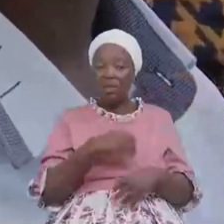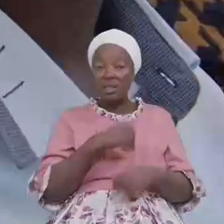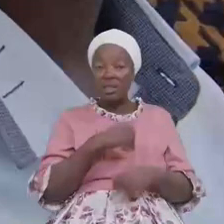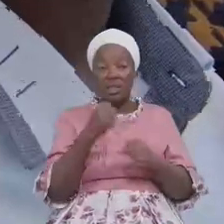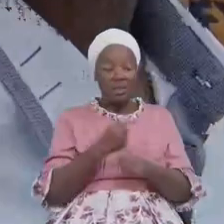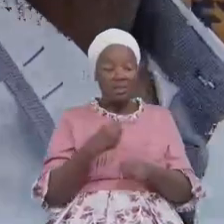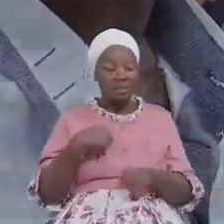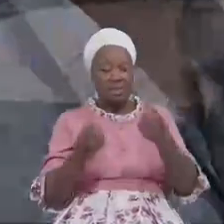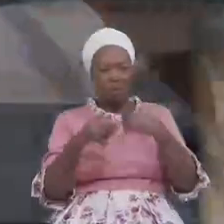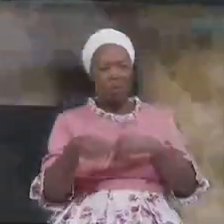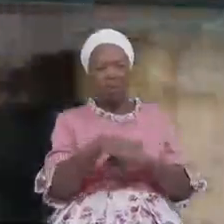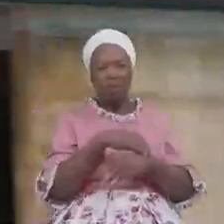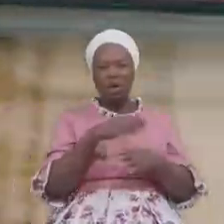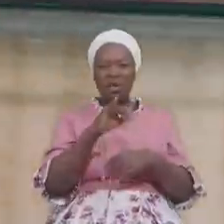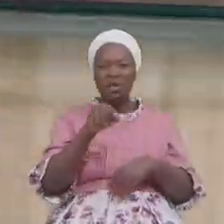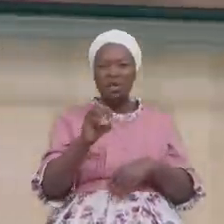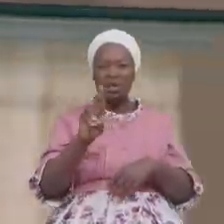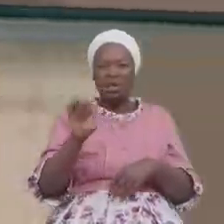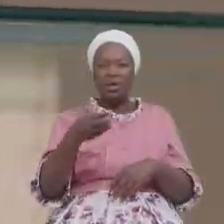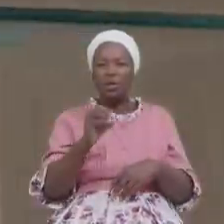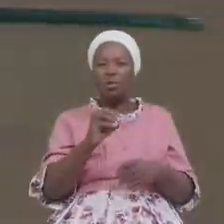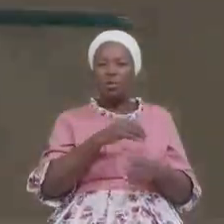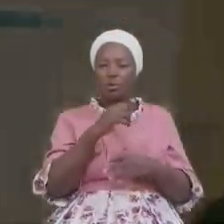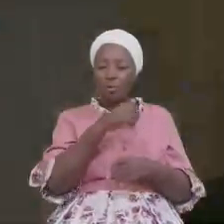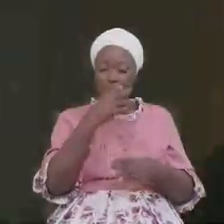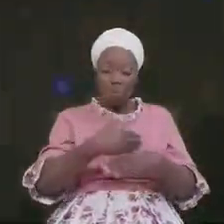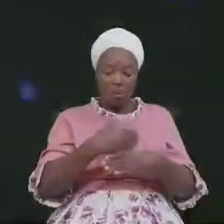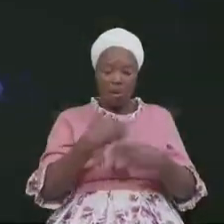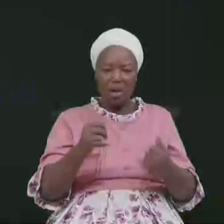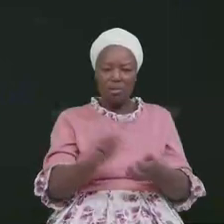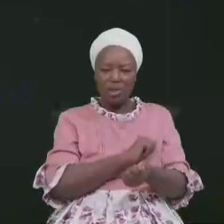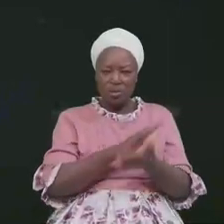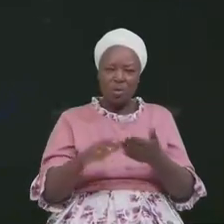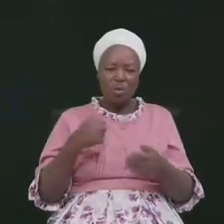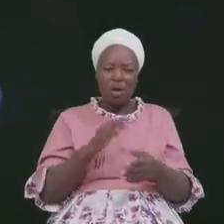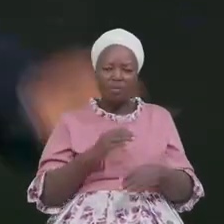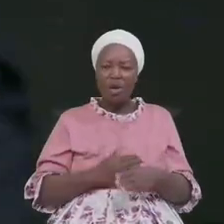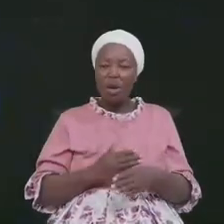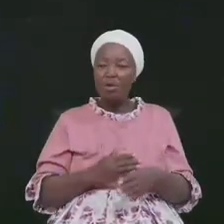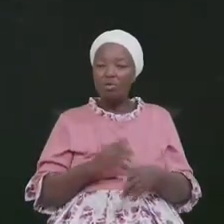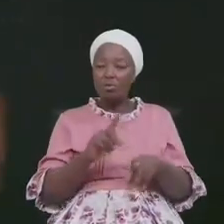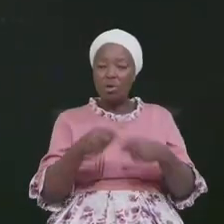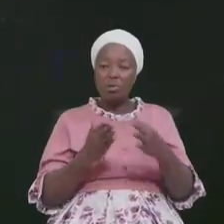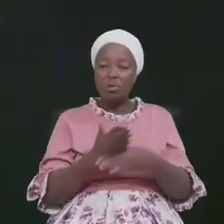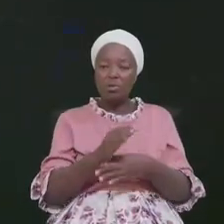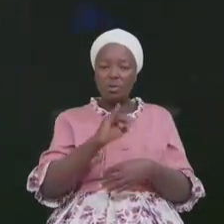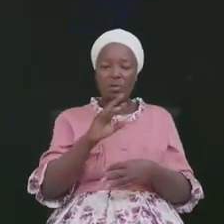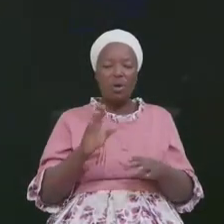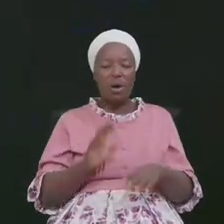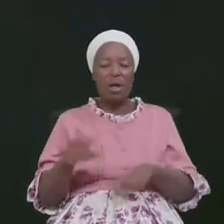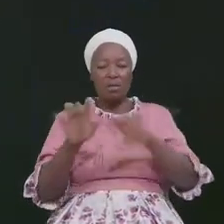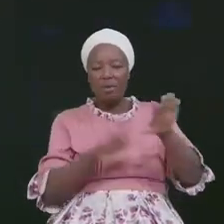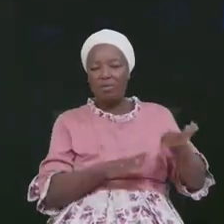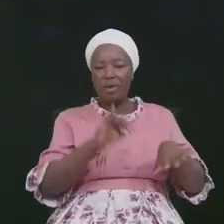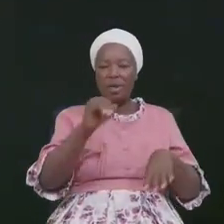nous avons traversé les murs de Jéricho, nous avons traversé le Jourdain, nous avons été circoncis. Et les choses